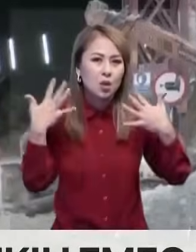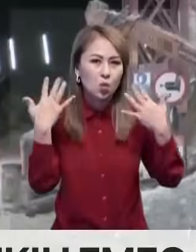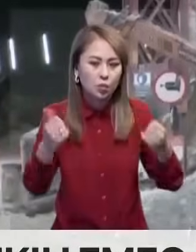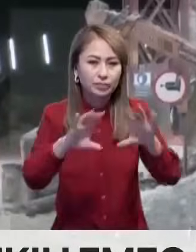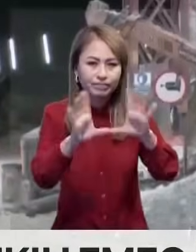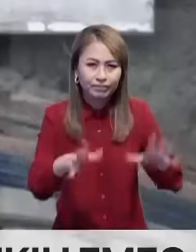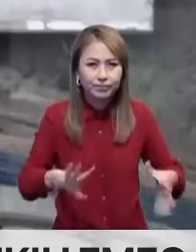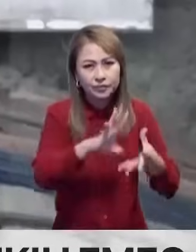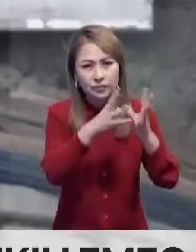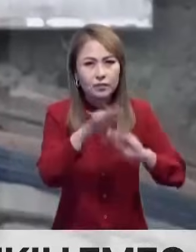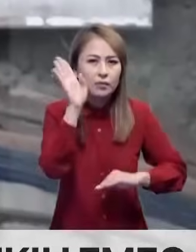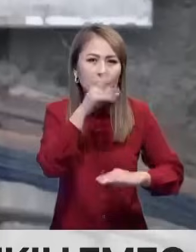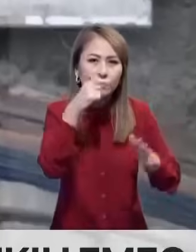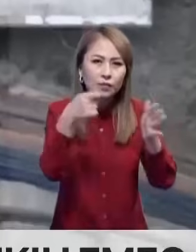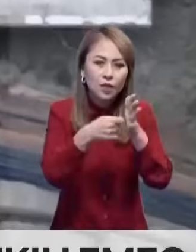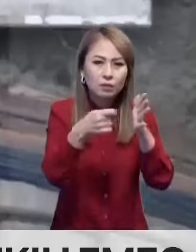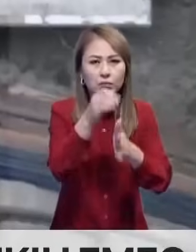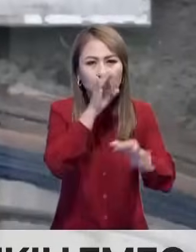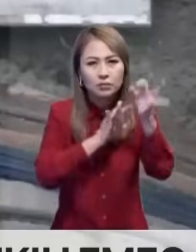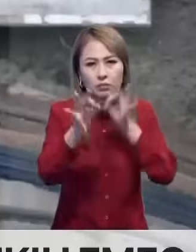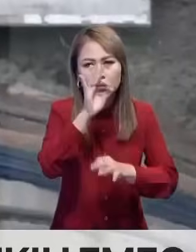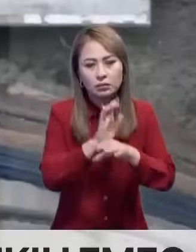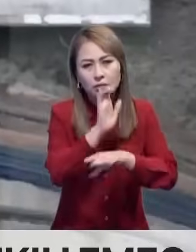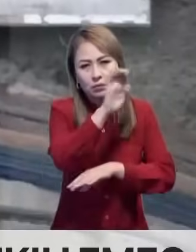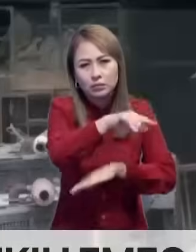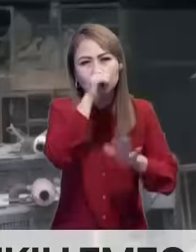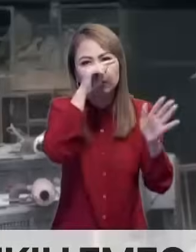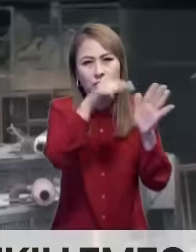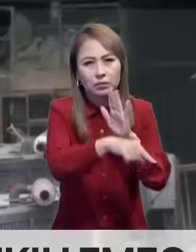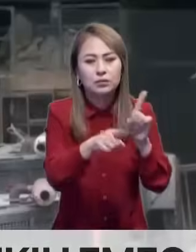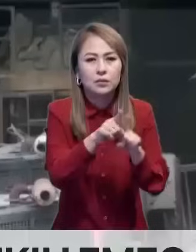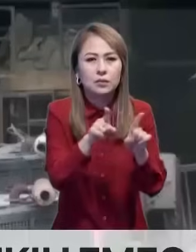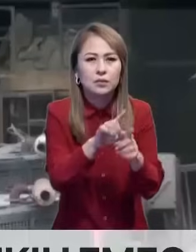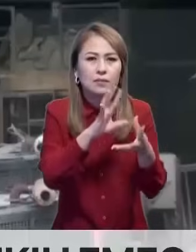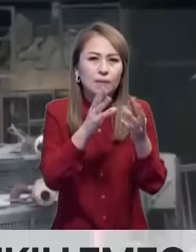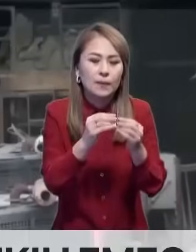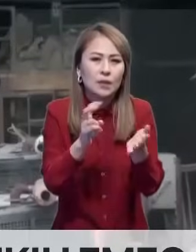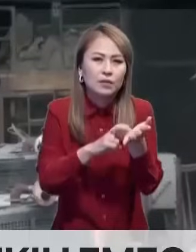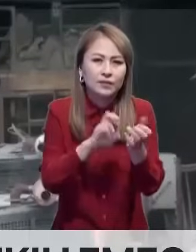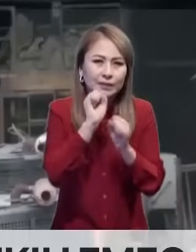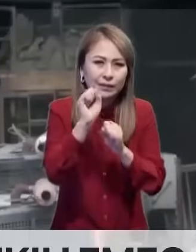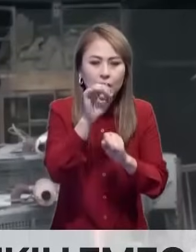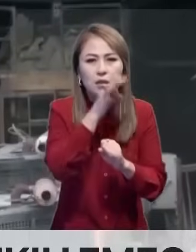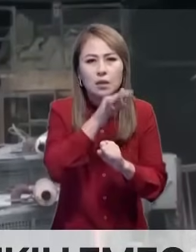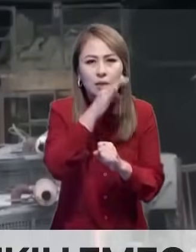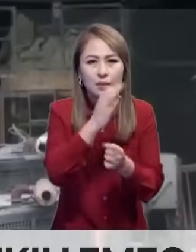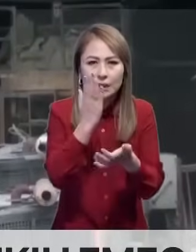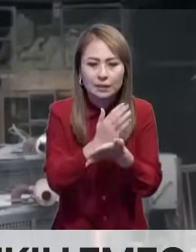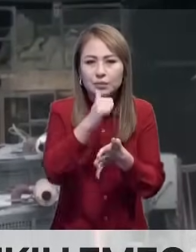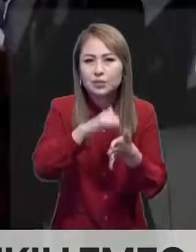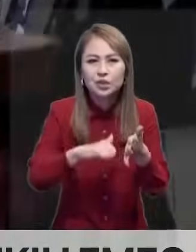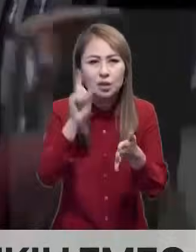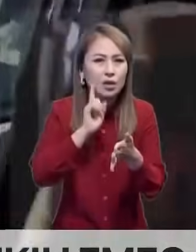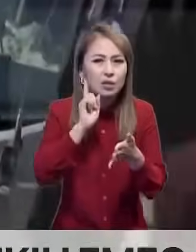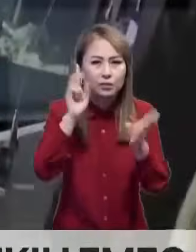Оларға құбыр арқылы азық-түлік, ауыз су мен дәрі-дәрмек жіберіліп жатыр. Арасында күйзеліске түсуден қорғайтын дәрілер де бар. Апаттың себебі